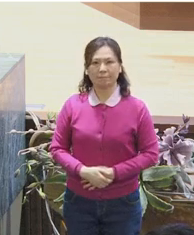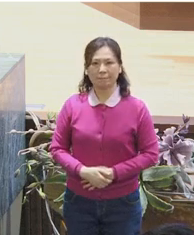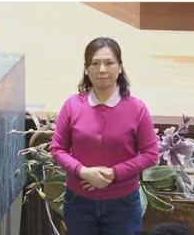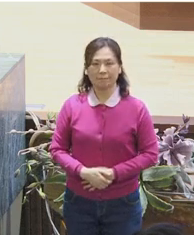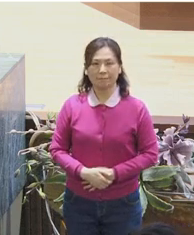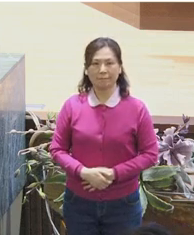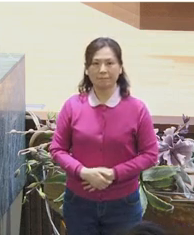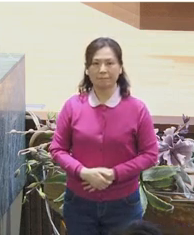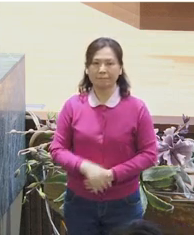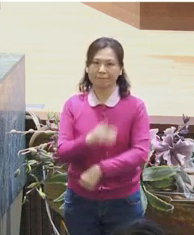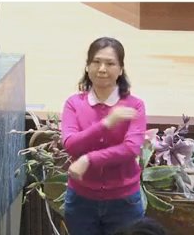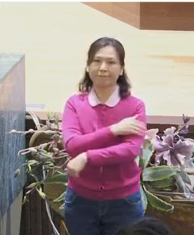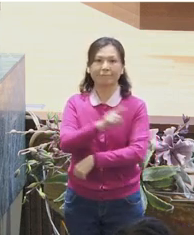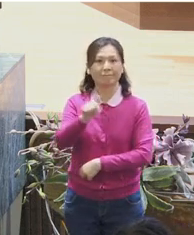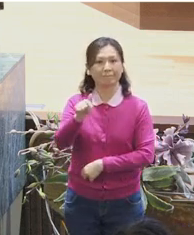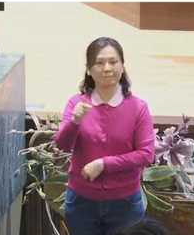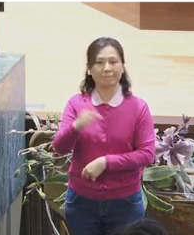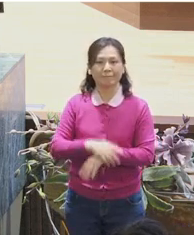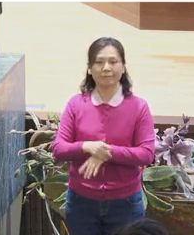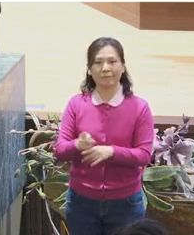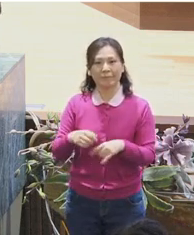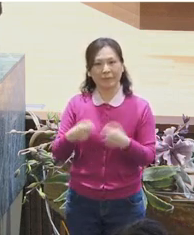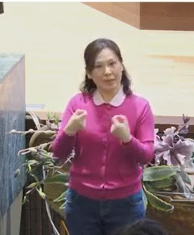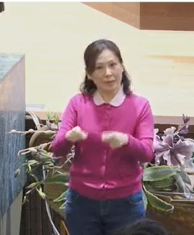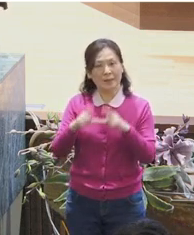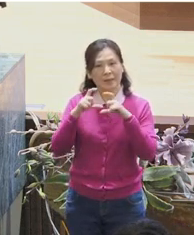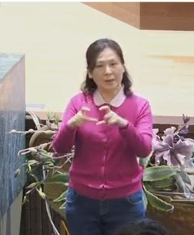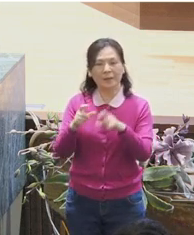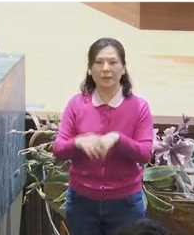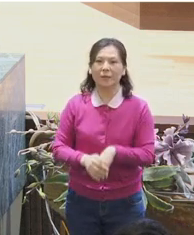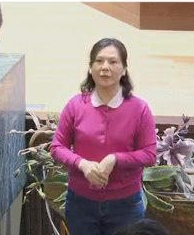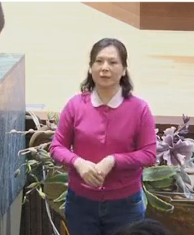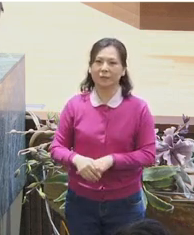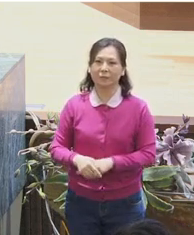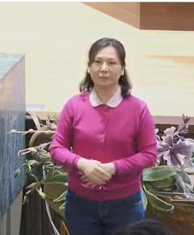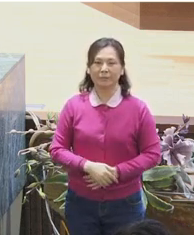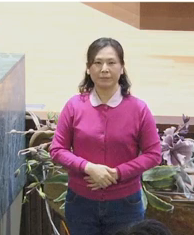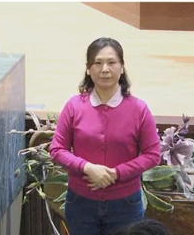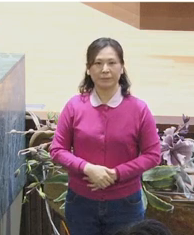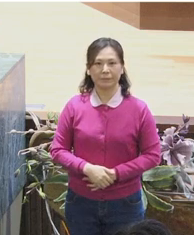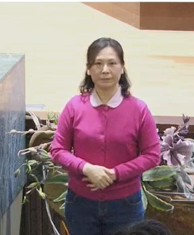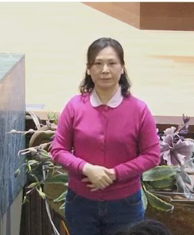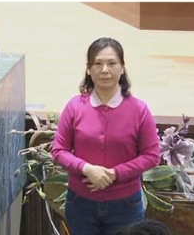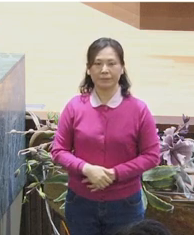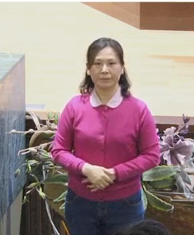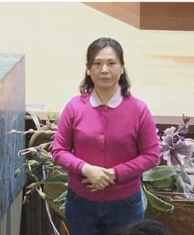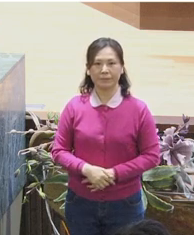那顺宁帮我们简短回复一下，我们大概还有18分钟。